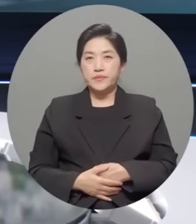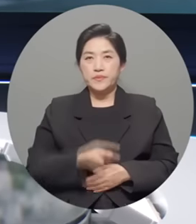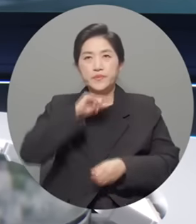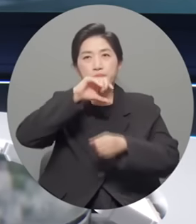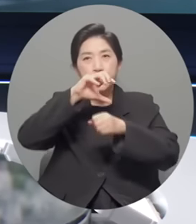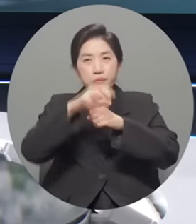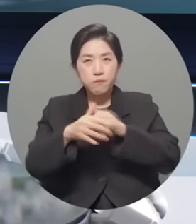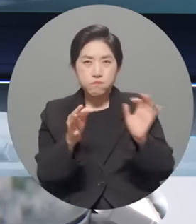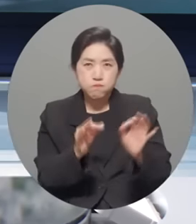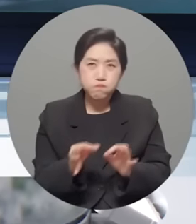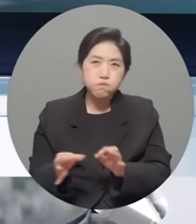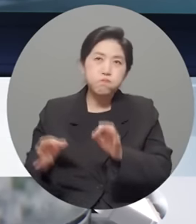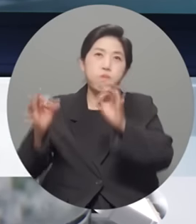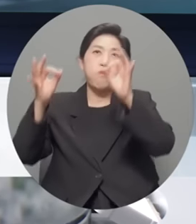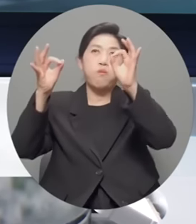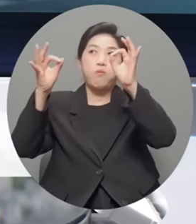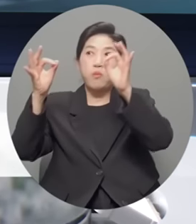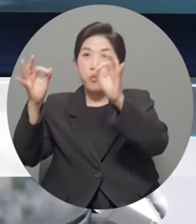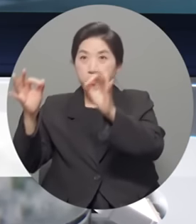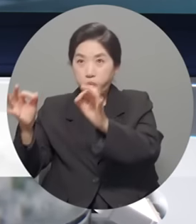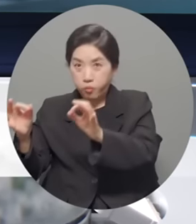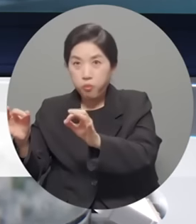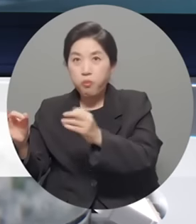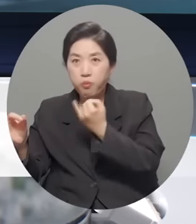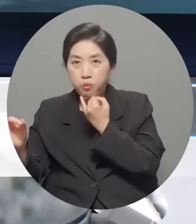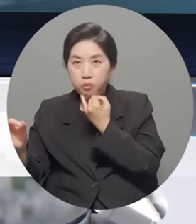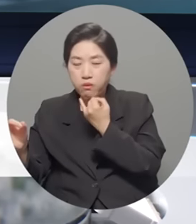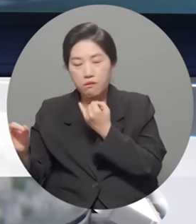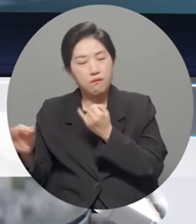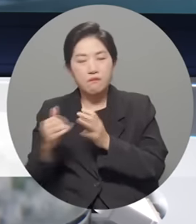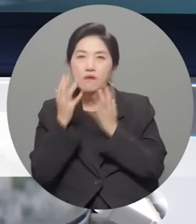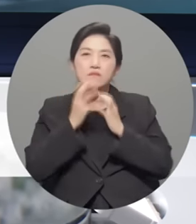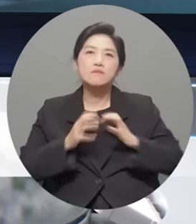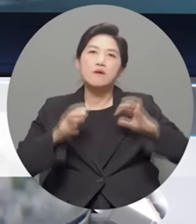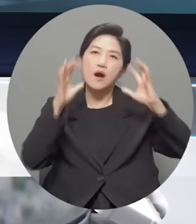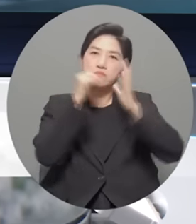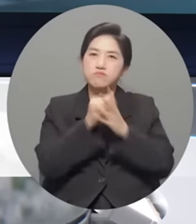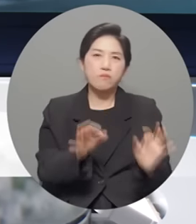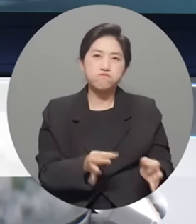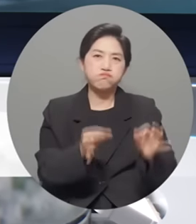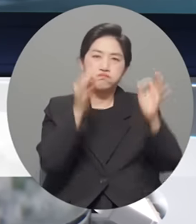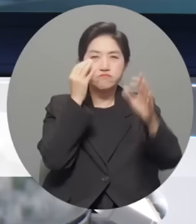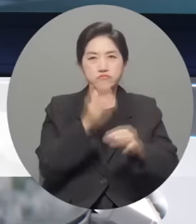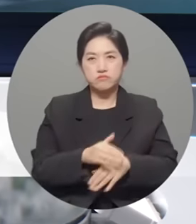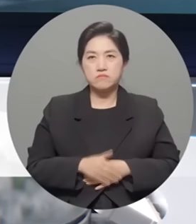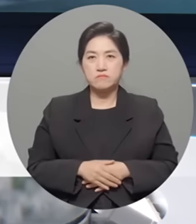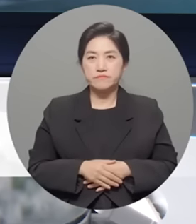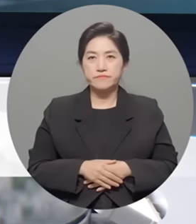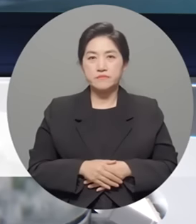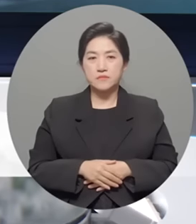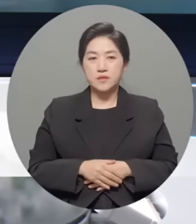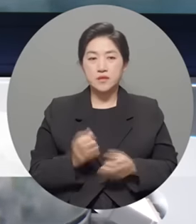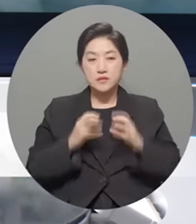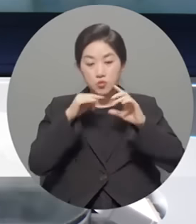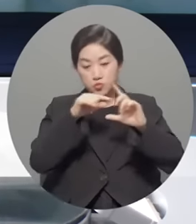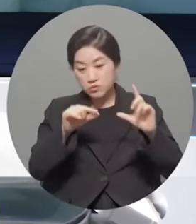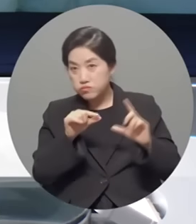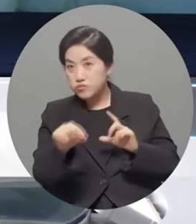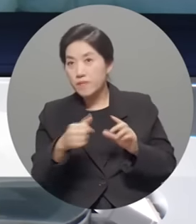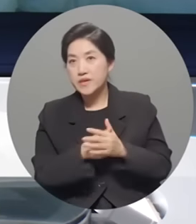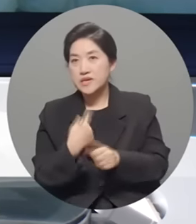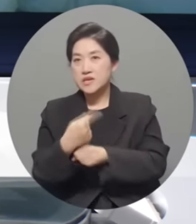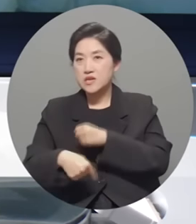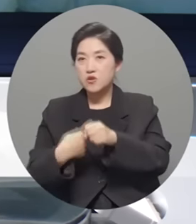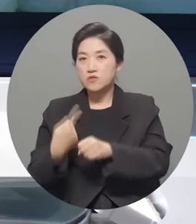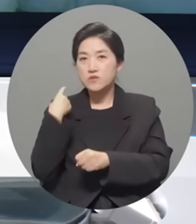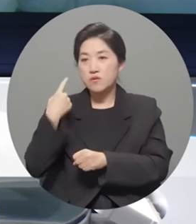과일 가격의 급등 현상이 잠시 누그러지나 싶었는데 이번엔 채소값이 들썩이고 있습니다. 일부 채소는 1년 전